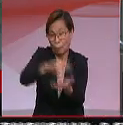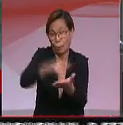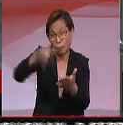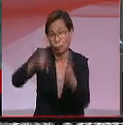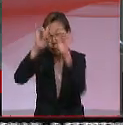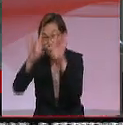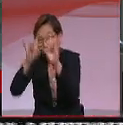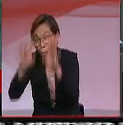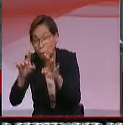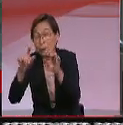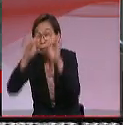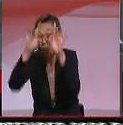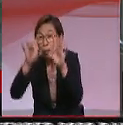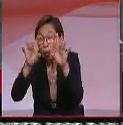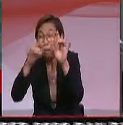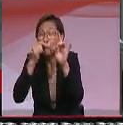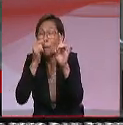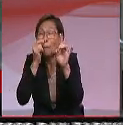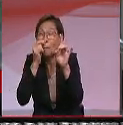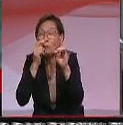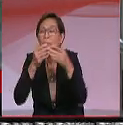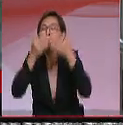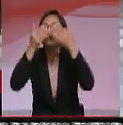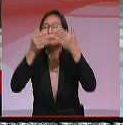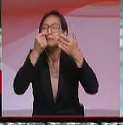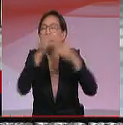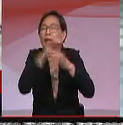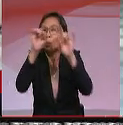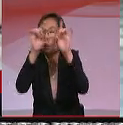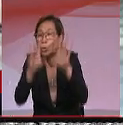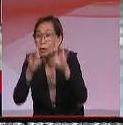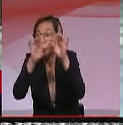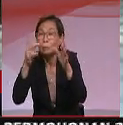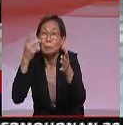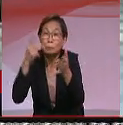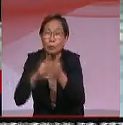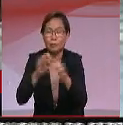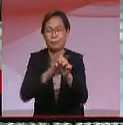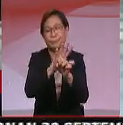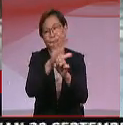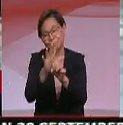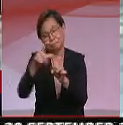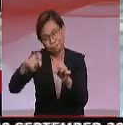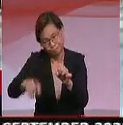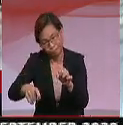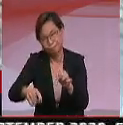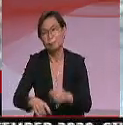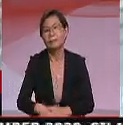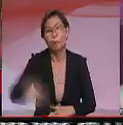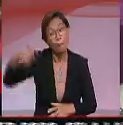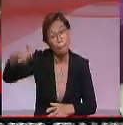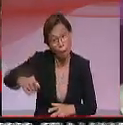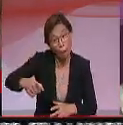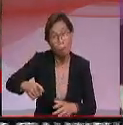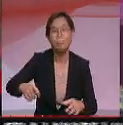menjalani saringan gejala jangkitan saluran pernafasan dan ujian saringan pengesanan COVID-19. Mereka